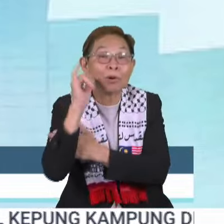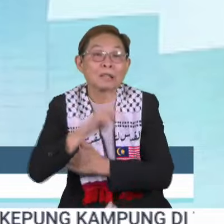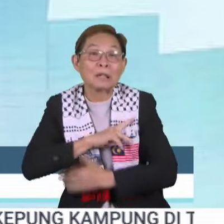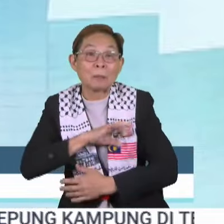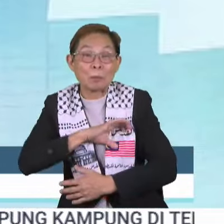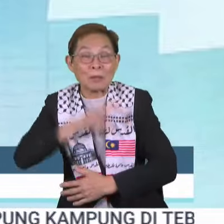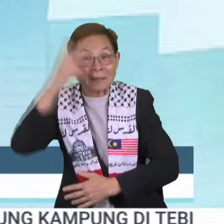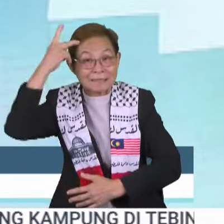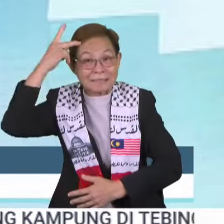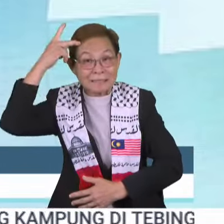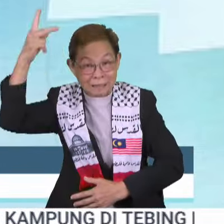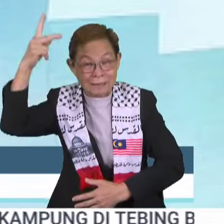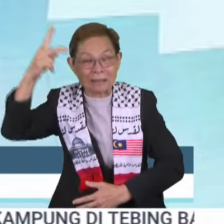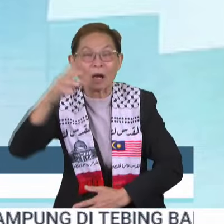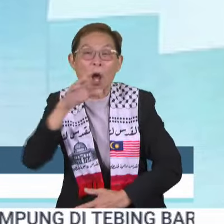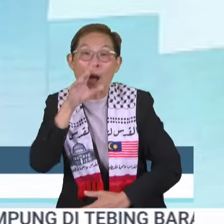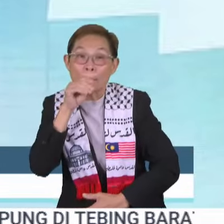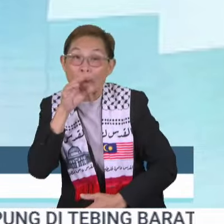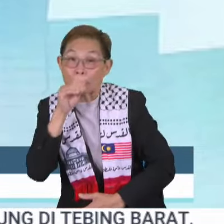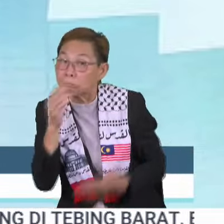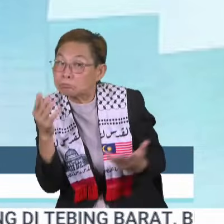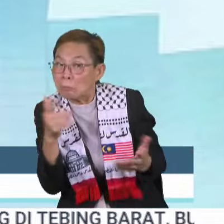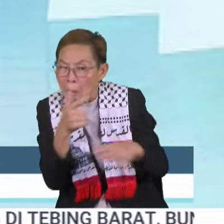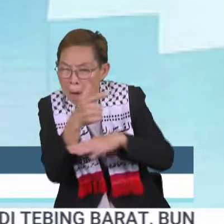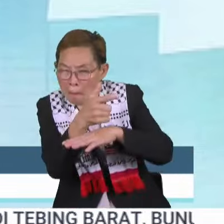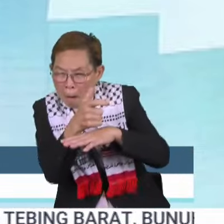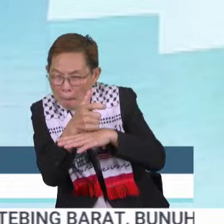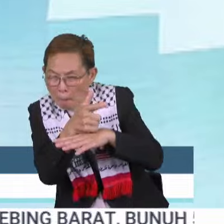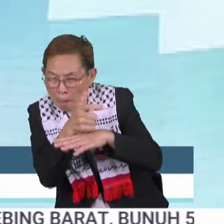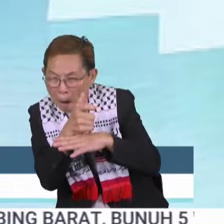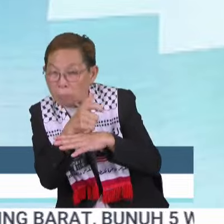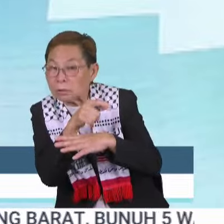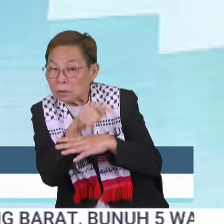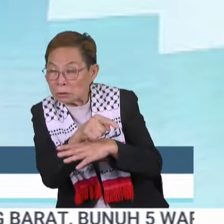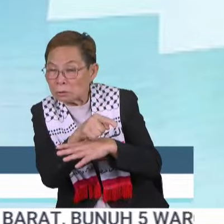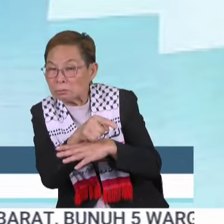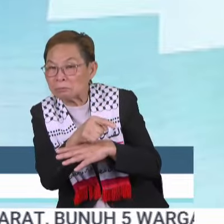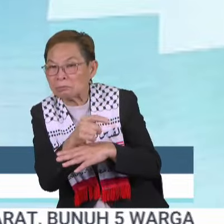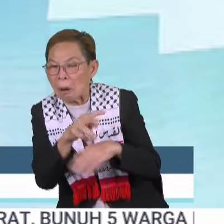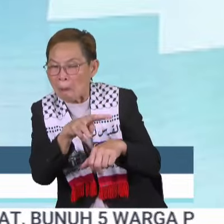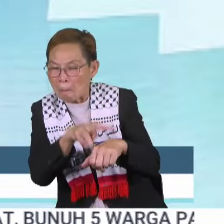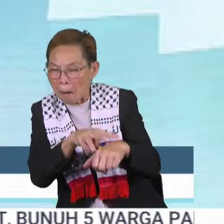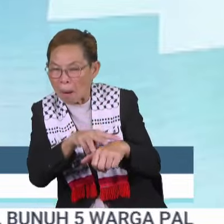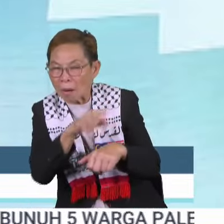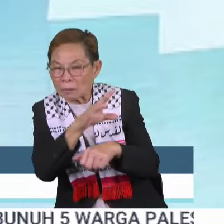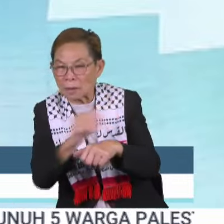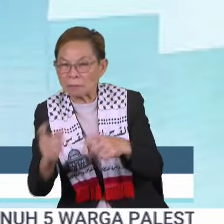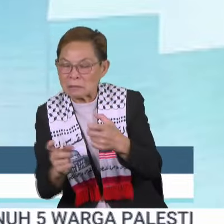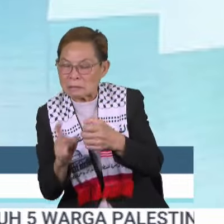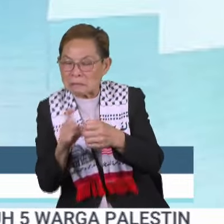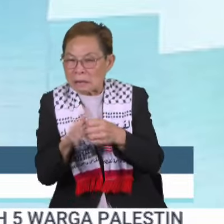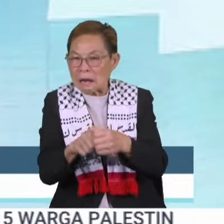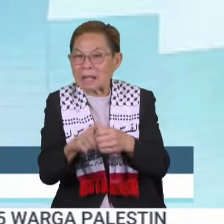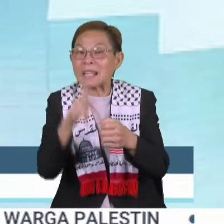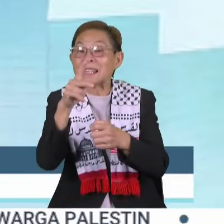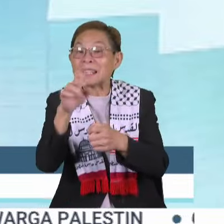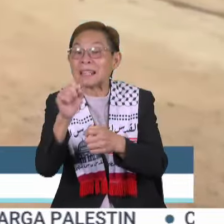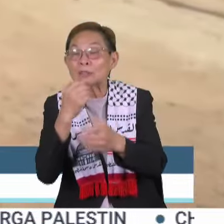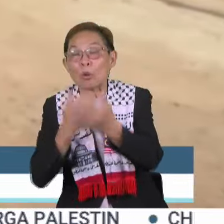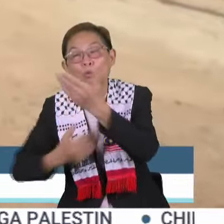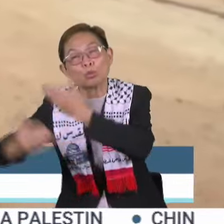Polis Kelantan, Datuk Muhammad Zaki Harun berkata, tembakan yang dilepaskan mungkin bersifat amaran dan berkait kes lama.